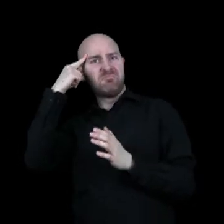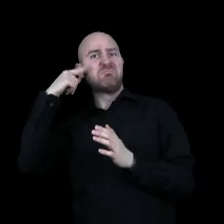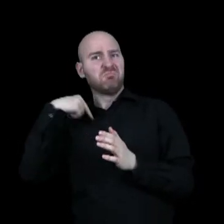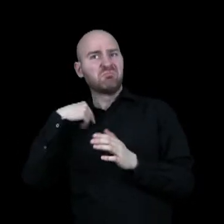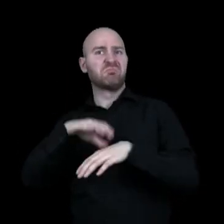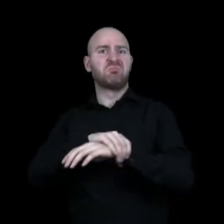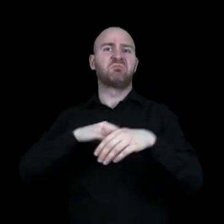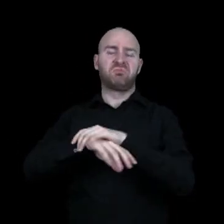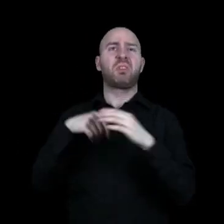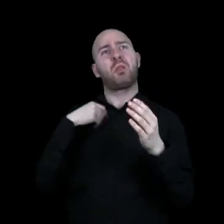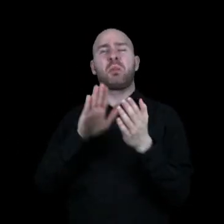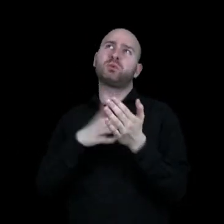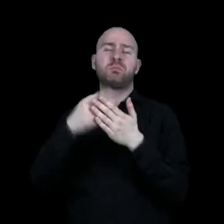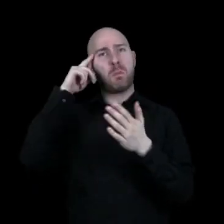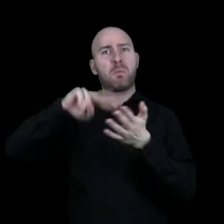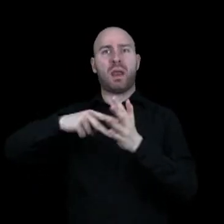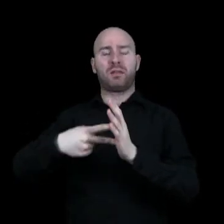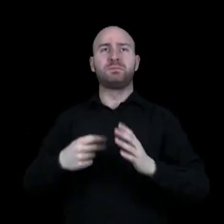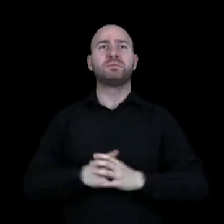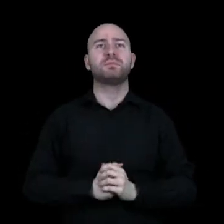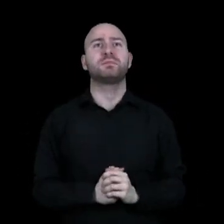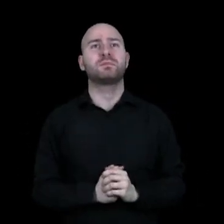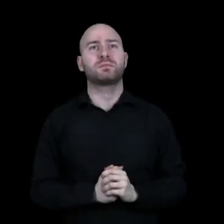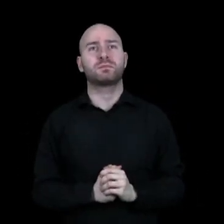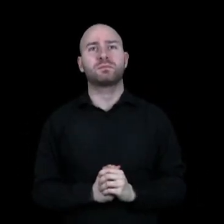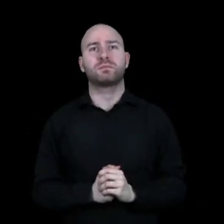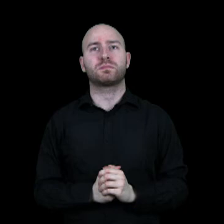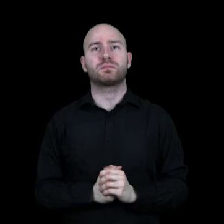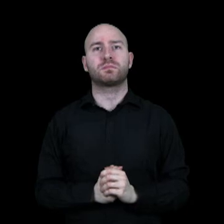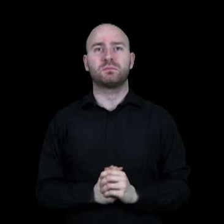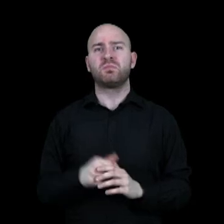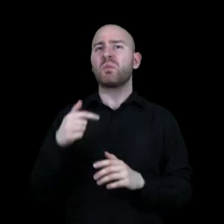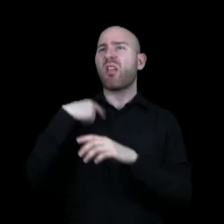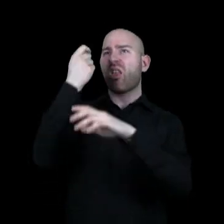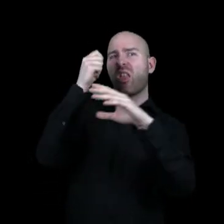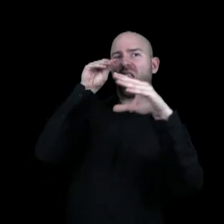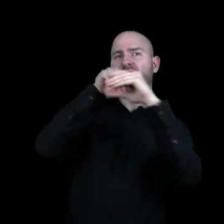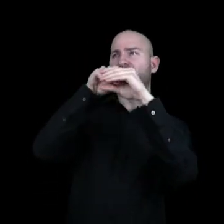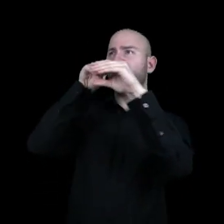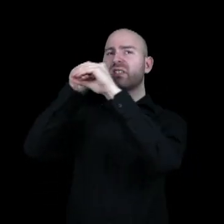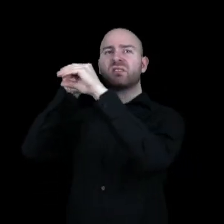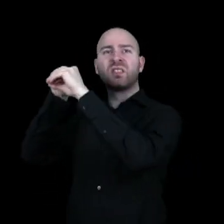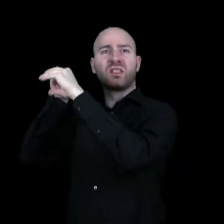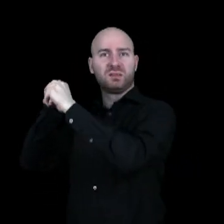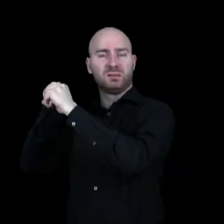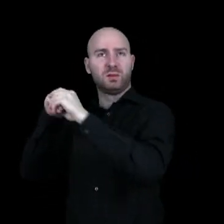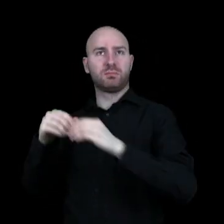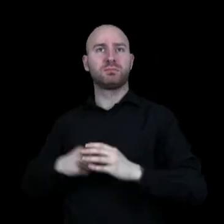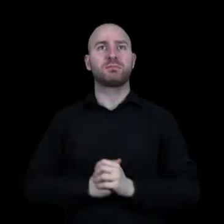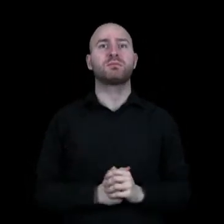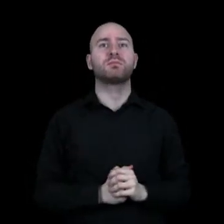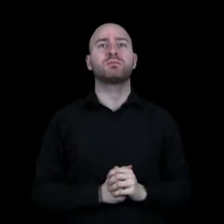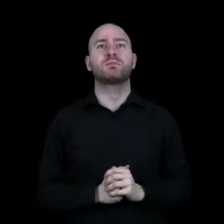przedsięwzięcia na nadchodzący rok. Napiszmy – przedsięwzięcia. To potencjalne inwestycje.